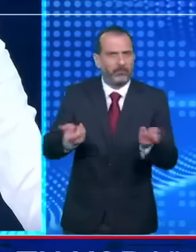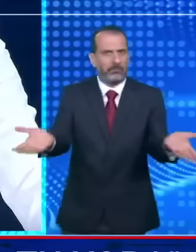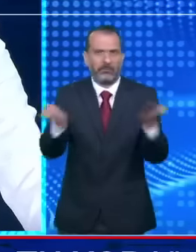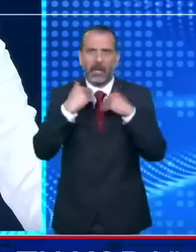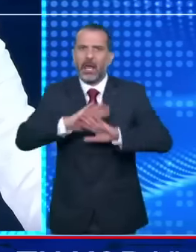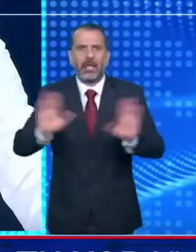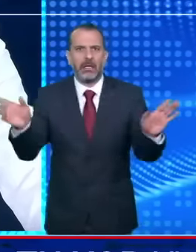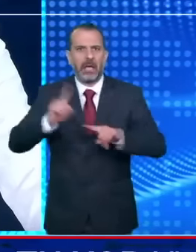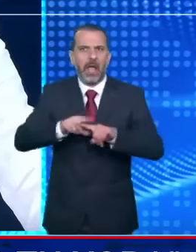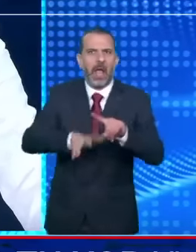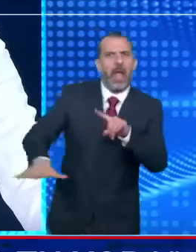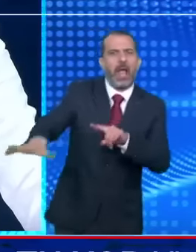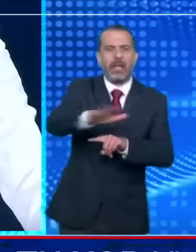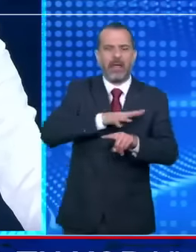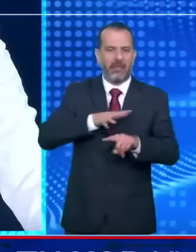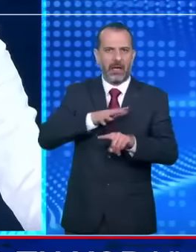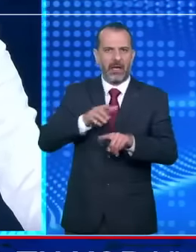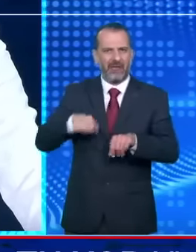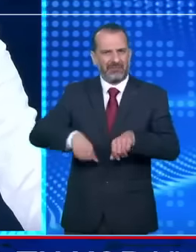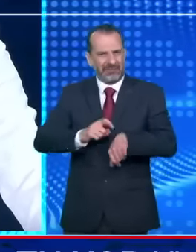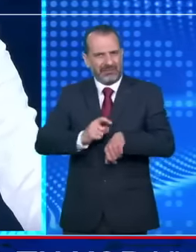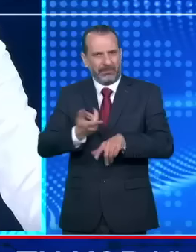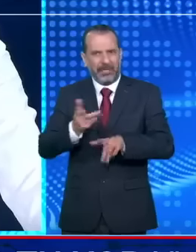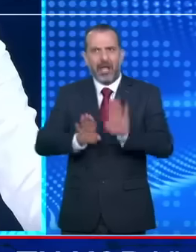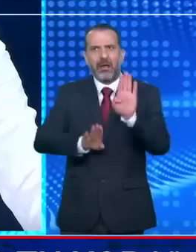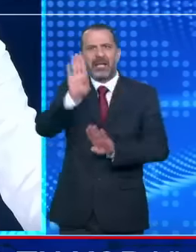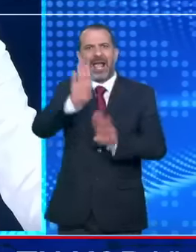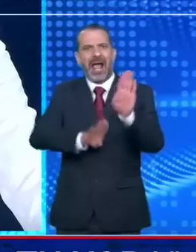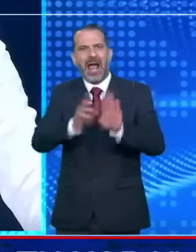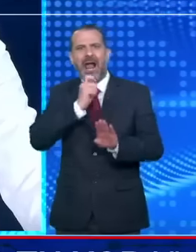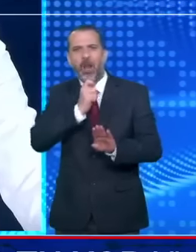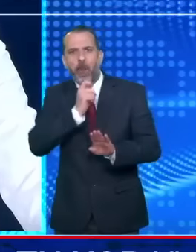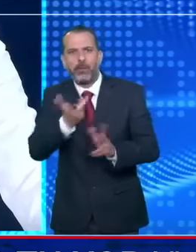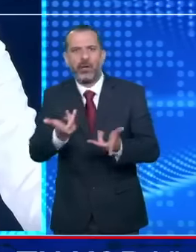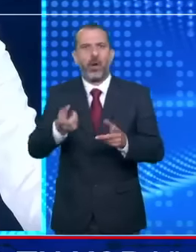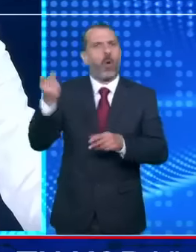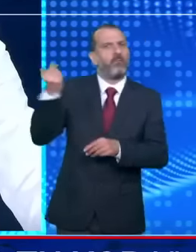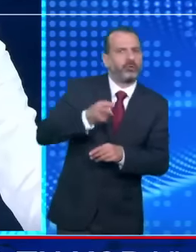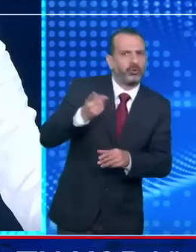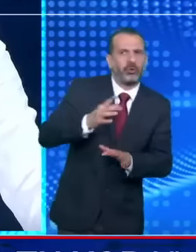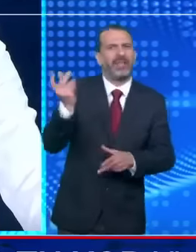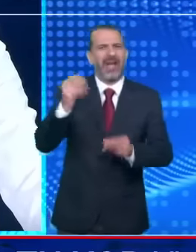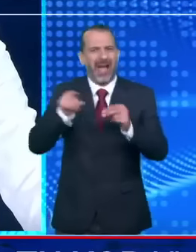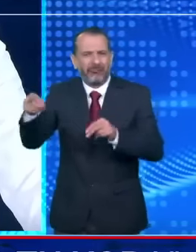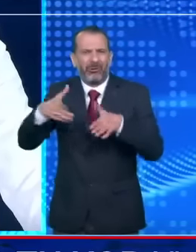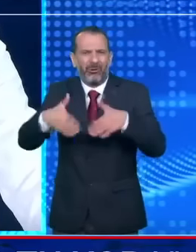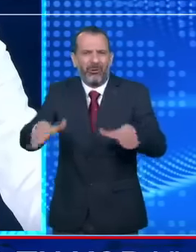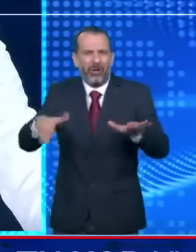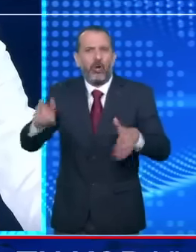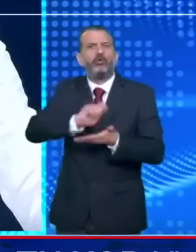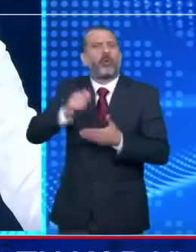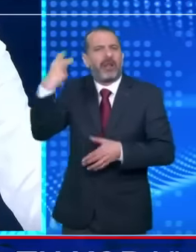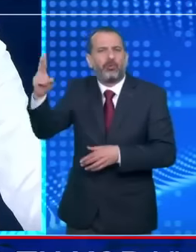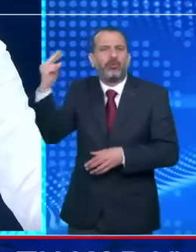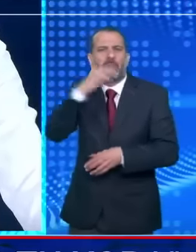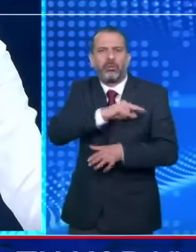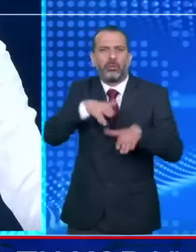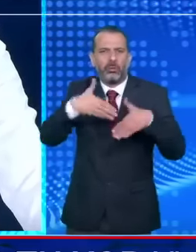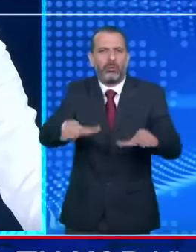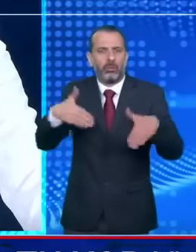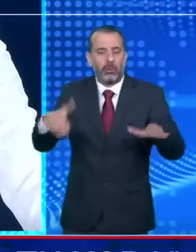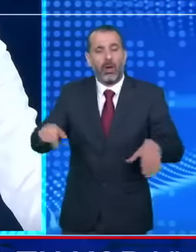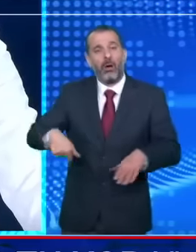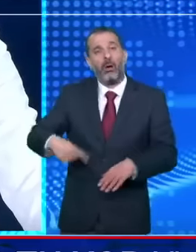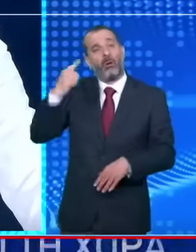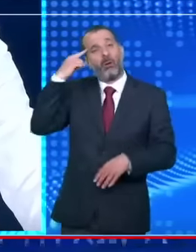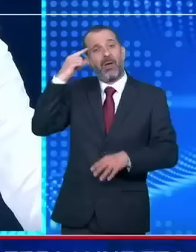μιλάμε για δημοσκοπήσεις και για την προπαγάνδα που έχει στήσει το Μέγαρο Μαξίμου, το οποίο παρεπιπτόντως πώς πληρώνει